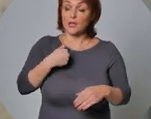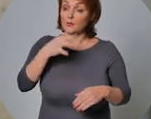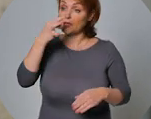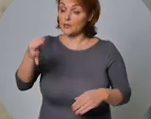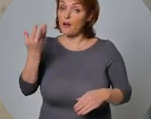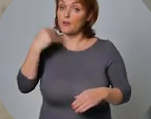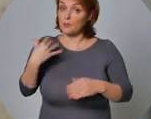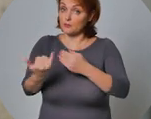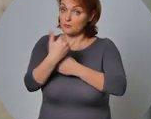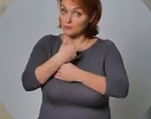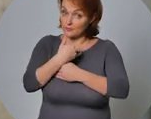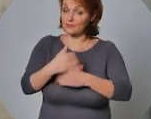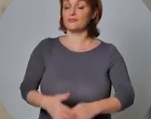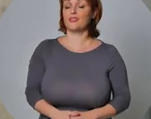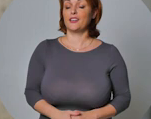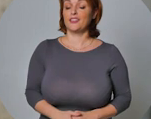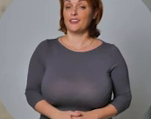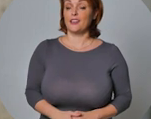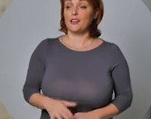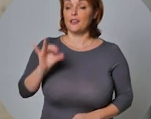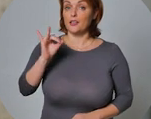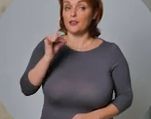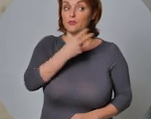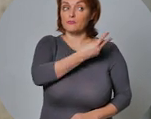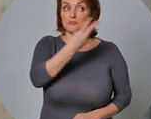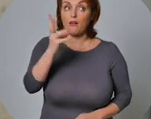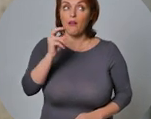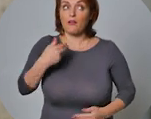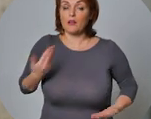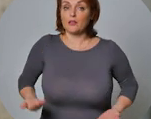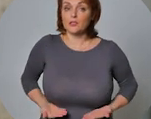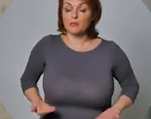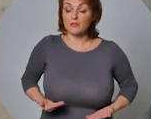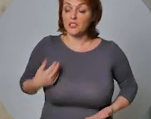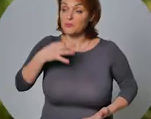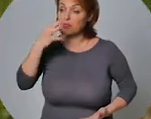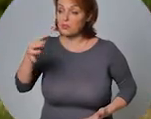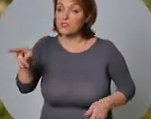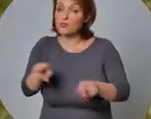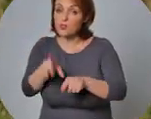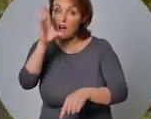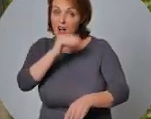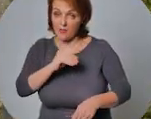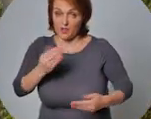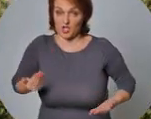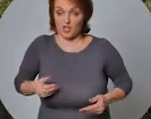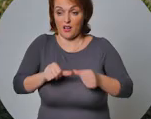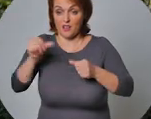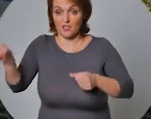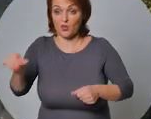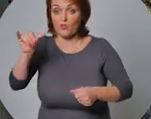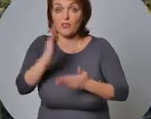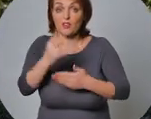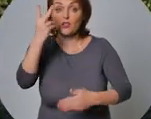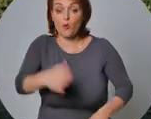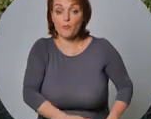niște beneficiari și au văzut. Și am spus că, băieți, puteți și voi să faceți așa. Că voi, în boli, aveți 2 picioare. Eu